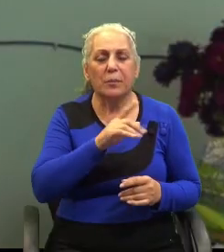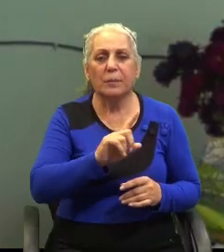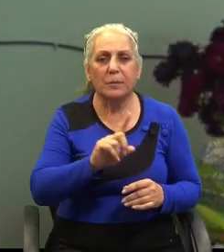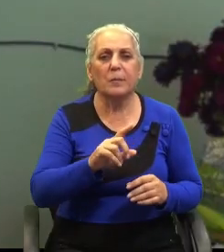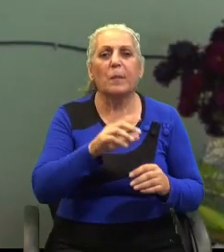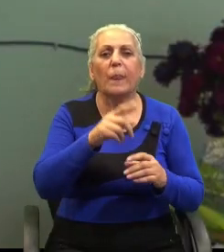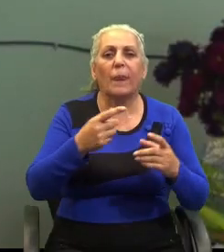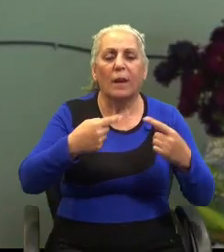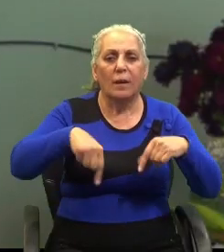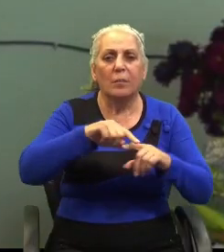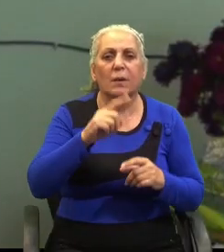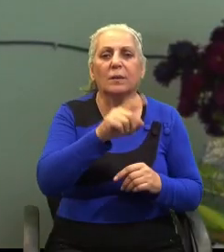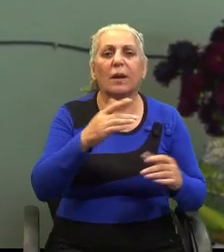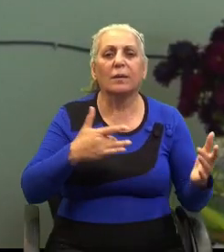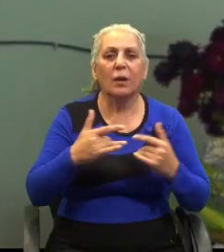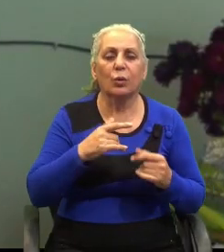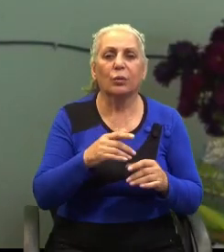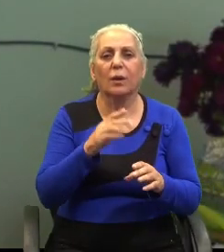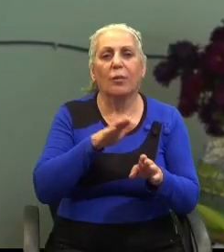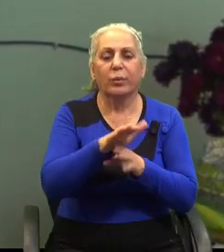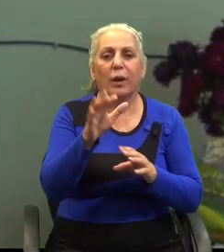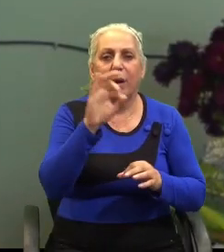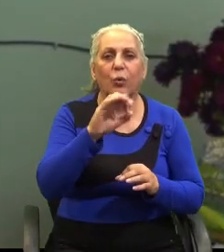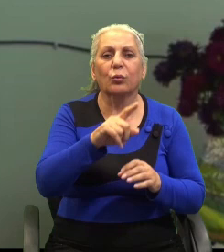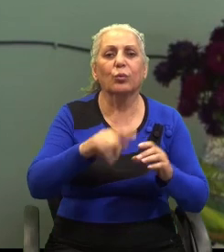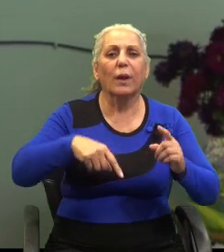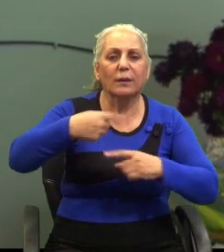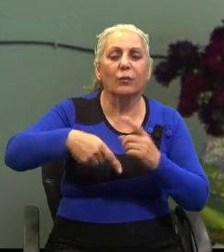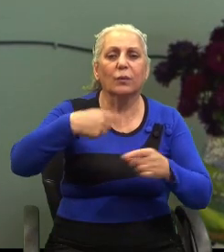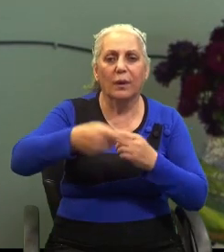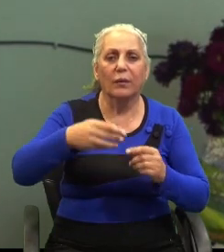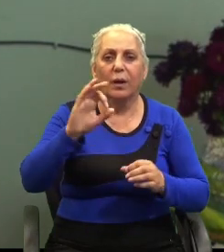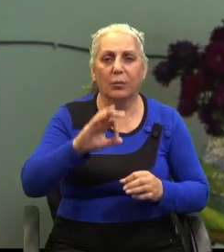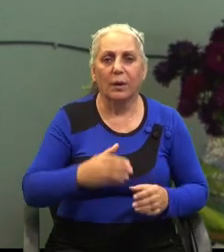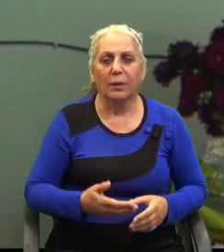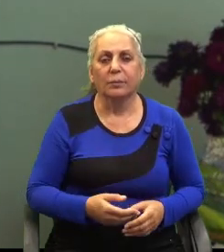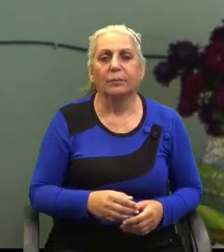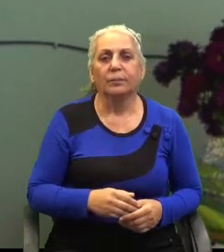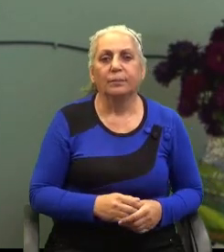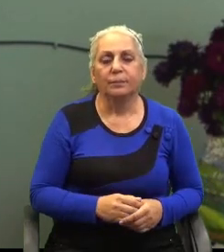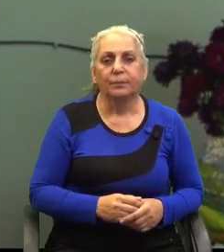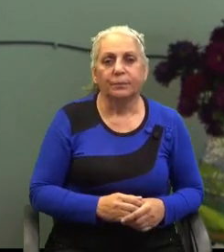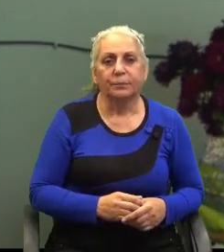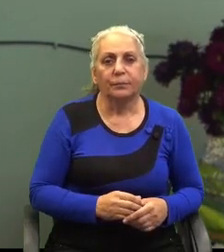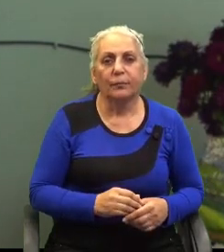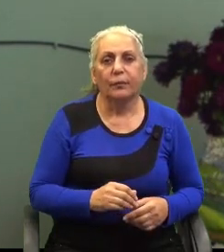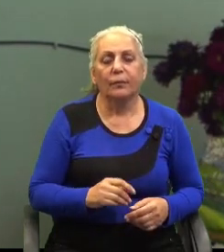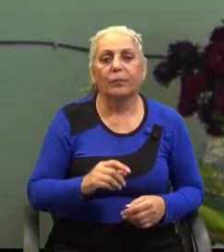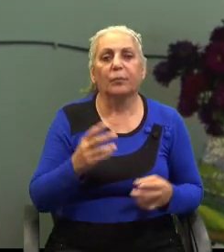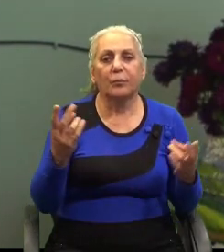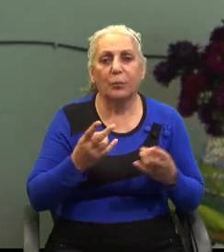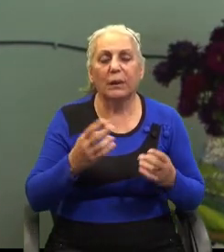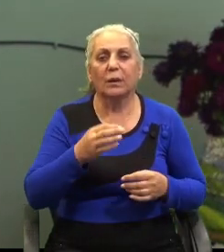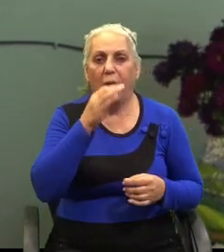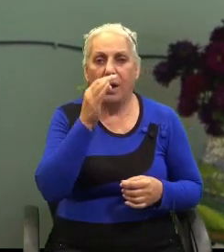թատրոնը հիմնելու ու դրան հաջորդող տարիներին։ Ասելու համար, թե փակը դեղ չգտավ նրա ուսերին հեծնելու, նախ և առաջ պետք